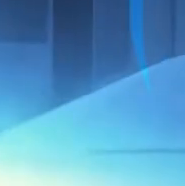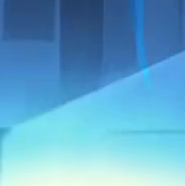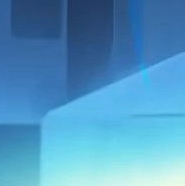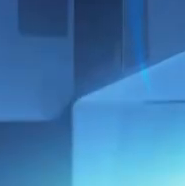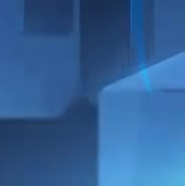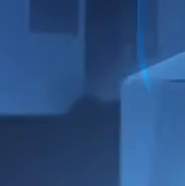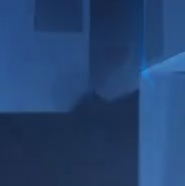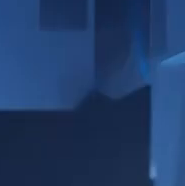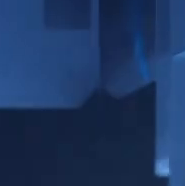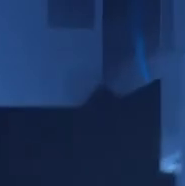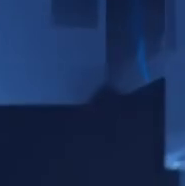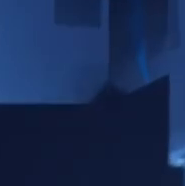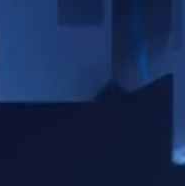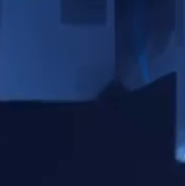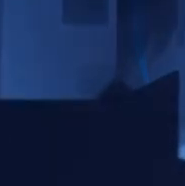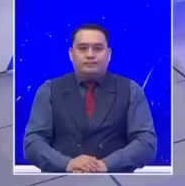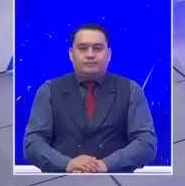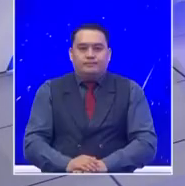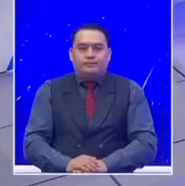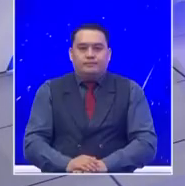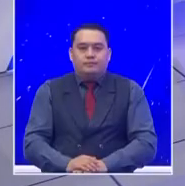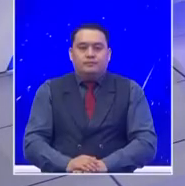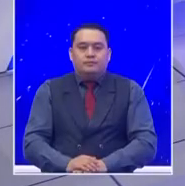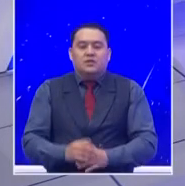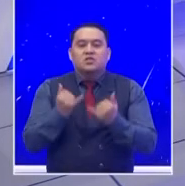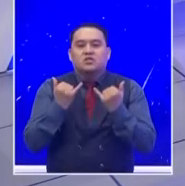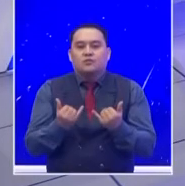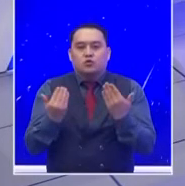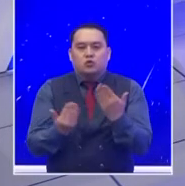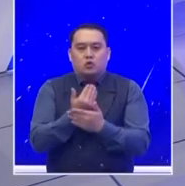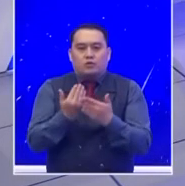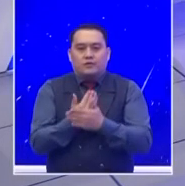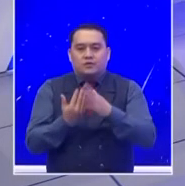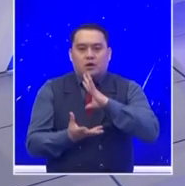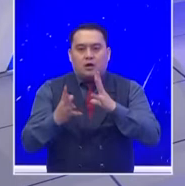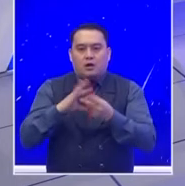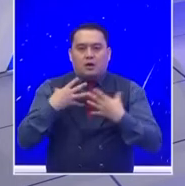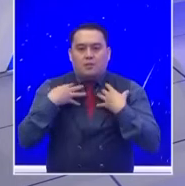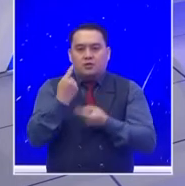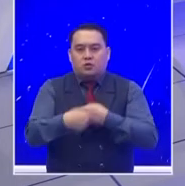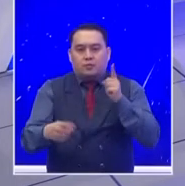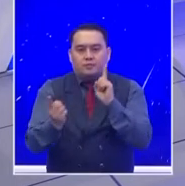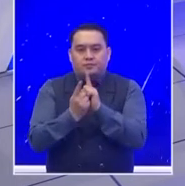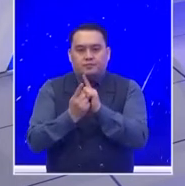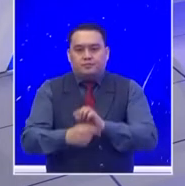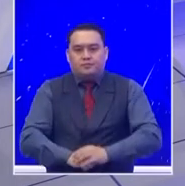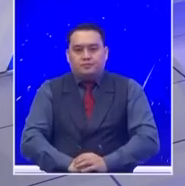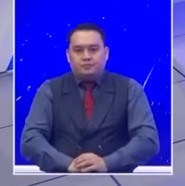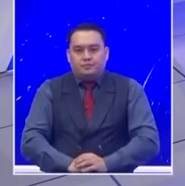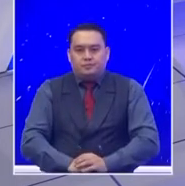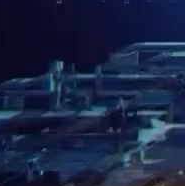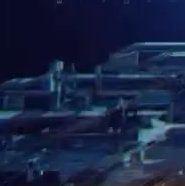телеканал ЖТСУ, Талдыкурган. Это была вся информация к этому часу. Спасибо за внимание. До свидания.